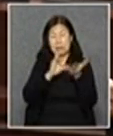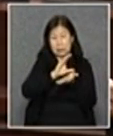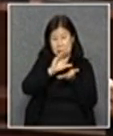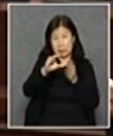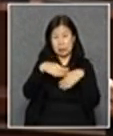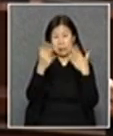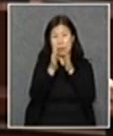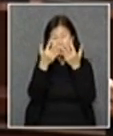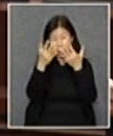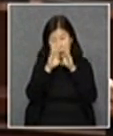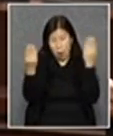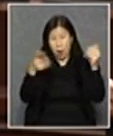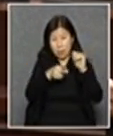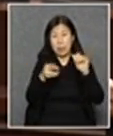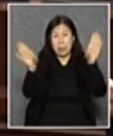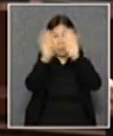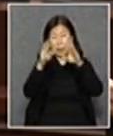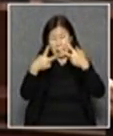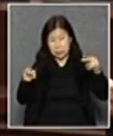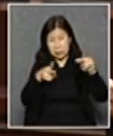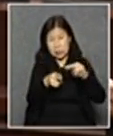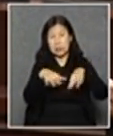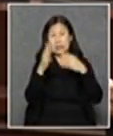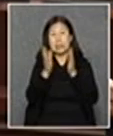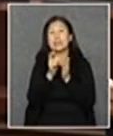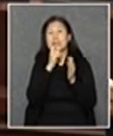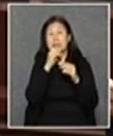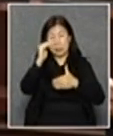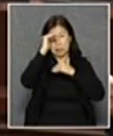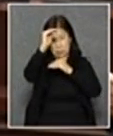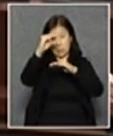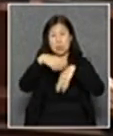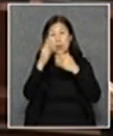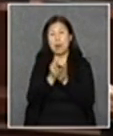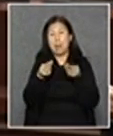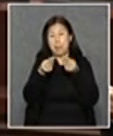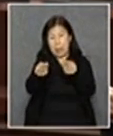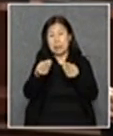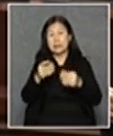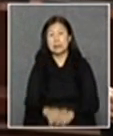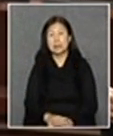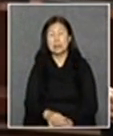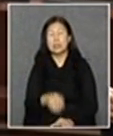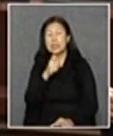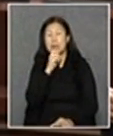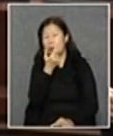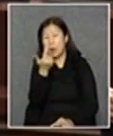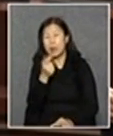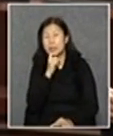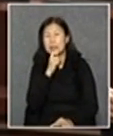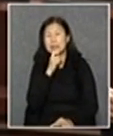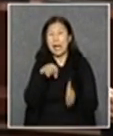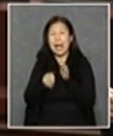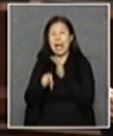幕、閉幕典禮和製作這個獎牌等費用，但目前仍然有較大的財政缺